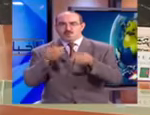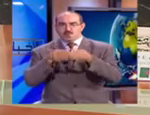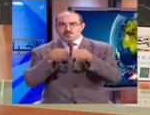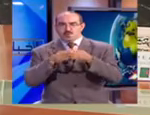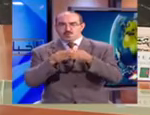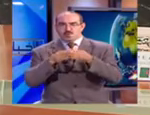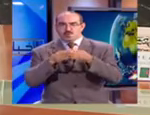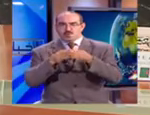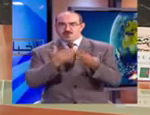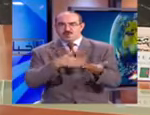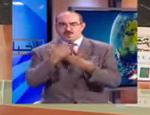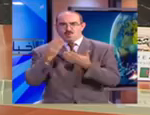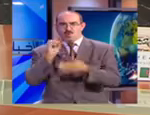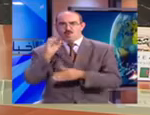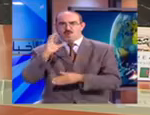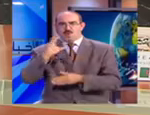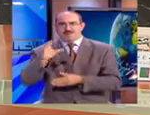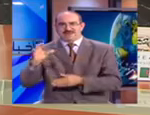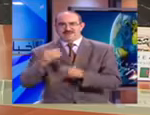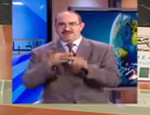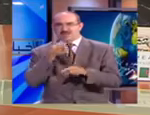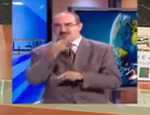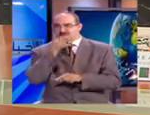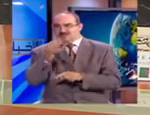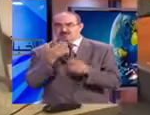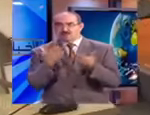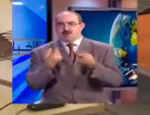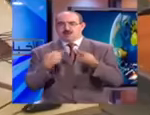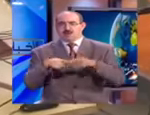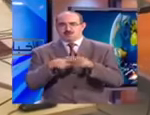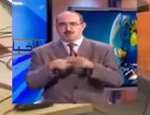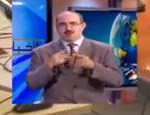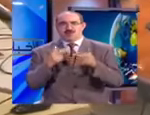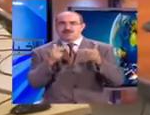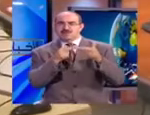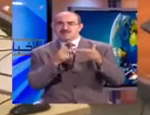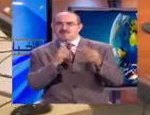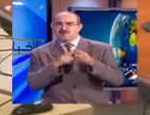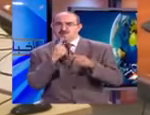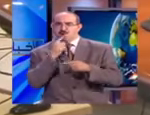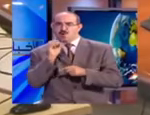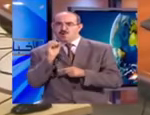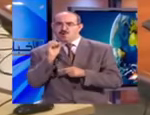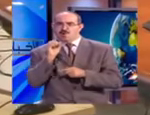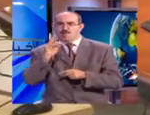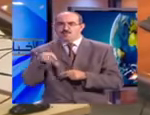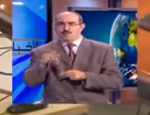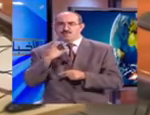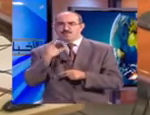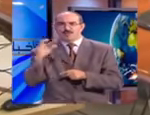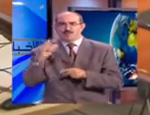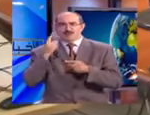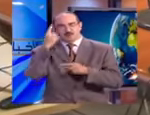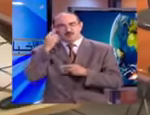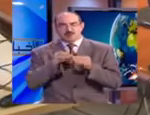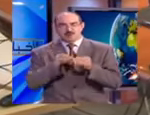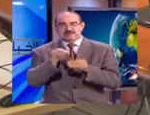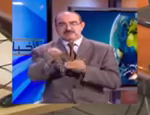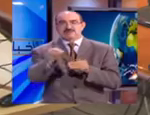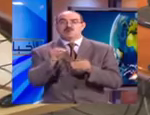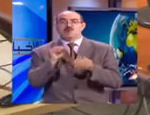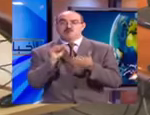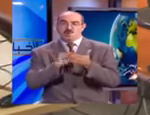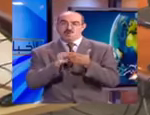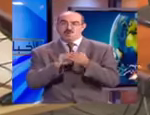المصدرة للنفط أوبيك، حيث أكد أن هناك اجتماع على مستوى منظمة أوبيك حول ضرورة تمديد سقف